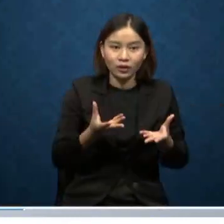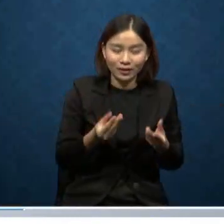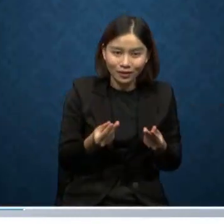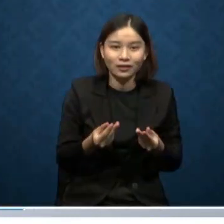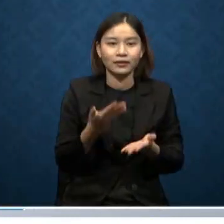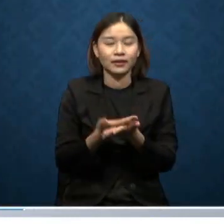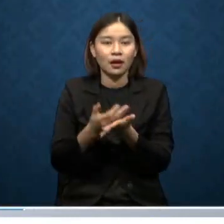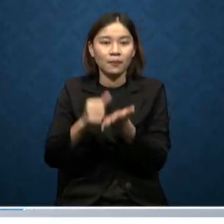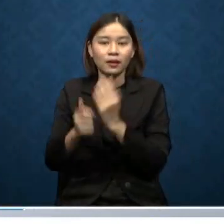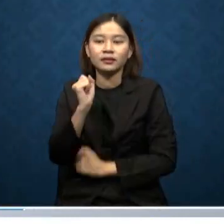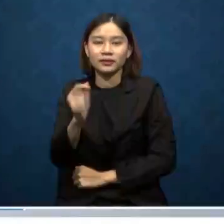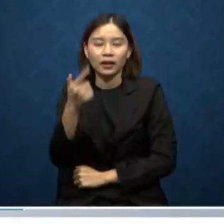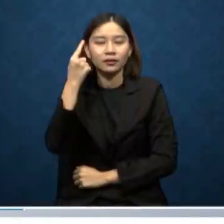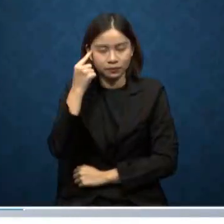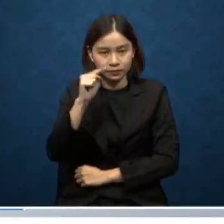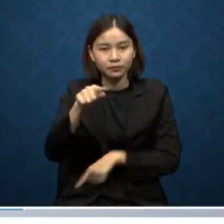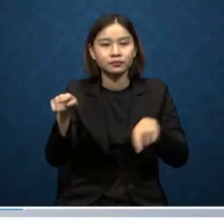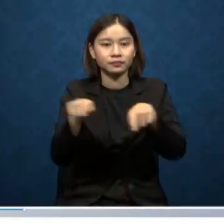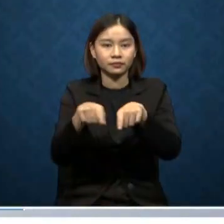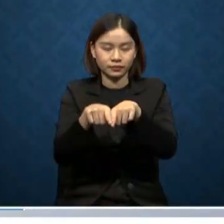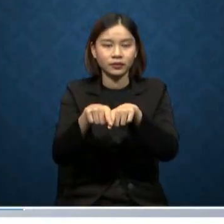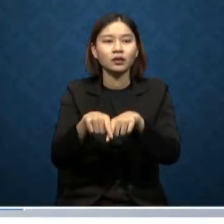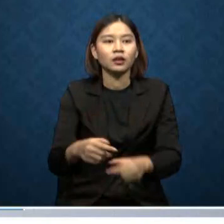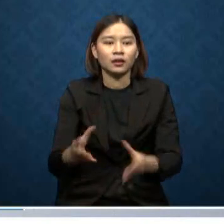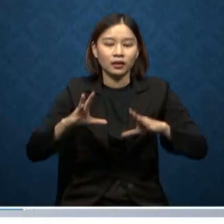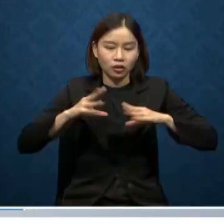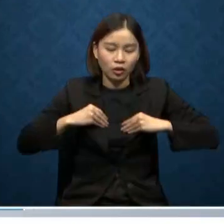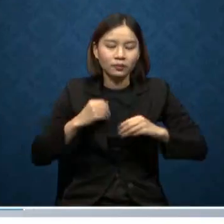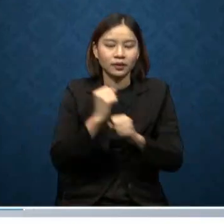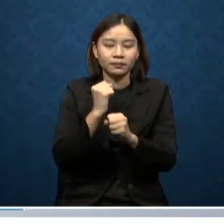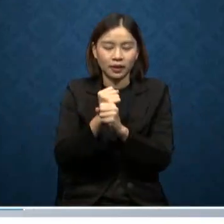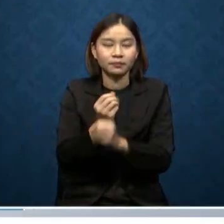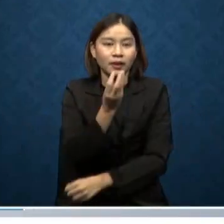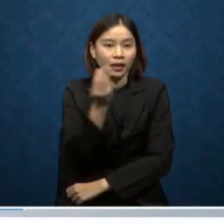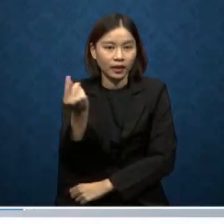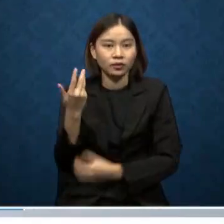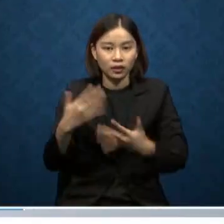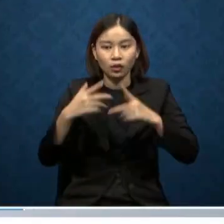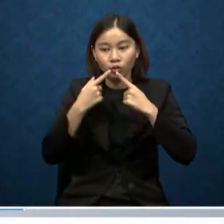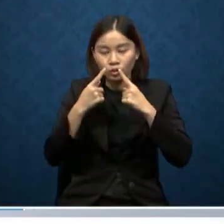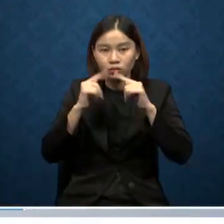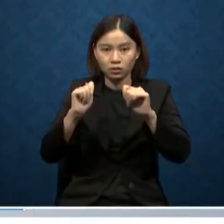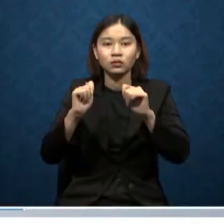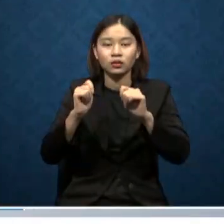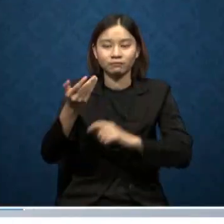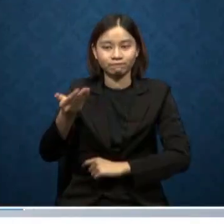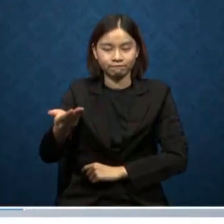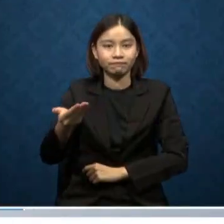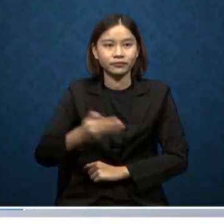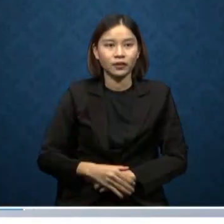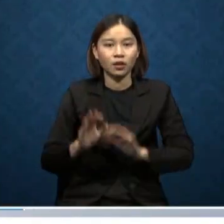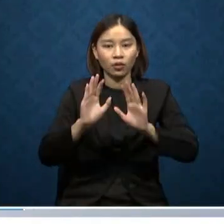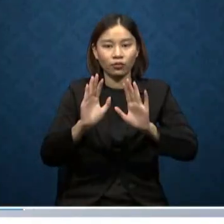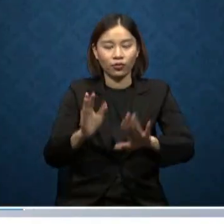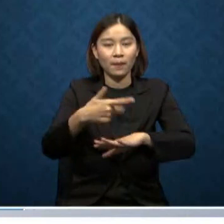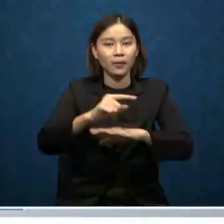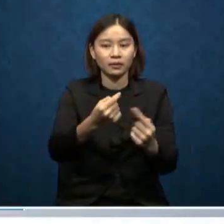ะในการจะต้องชมราภาษีด้วยอัี้เราจะดำไปดำเิการโดยเร็วที่สดและจะส่งคำตอบกัมาให้ท่านพนเเรดรฐผ่านท่ประธ